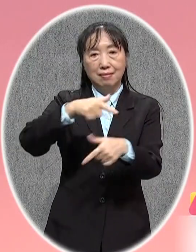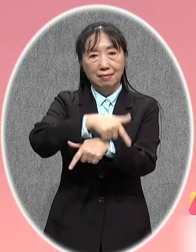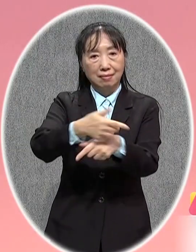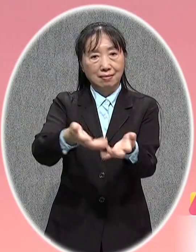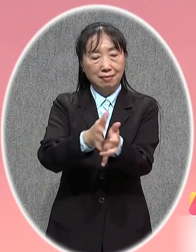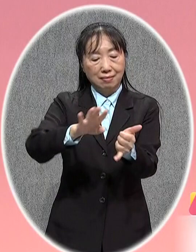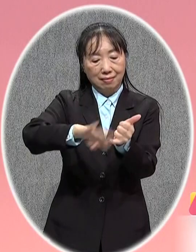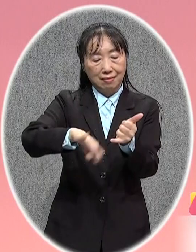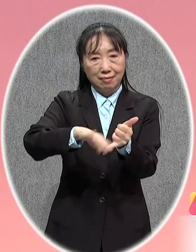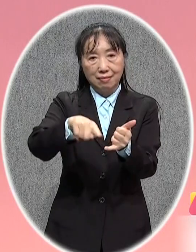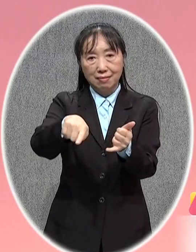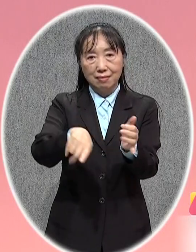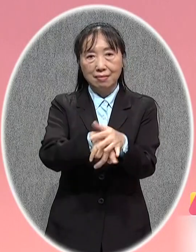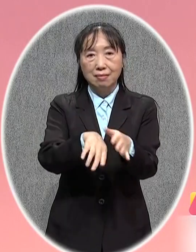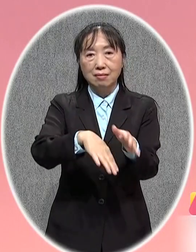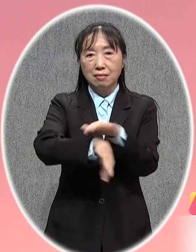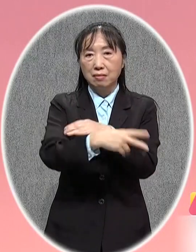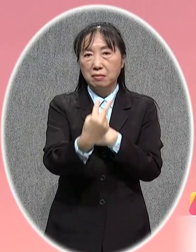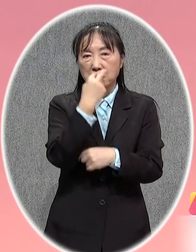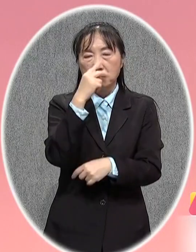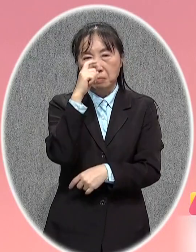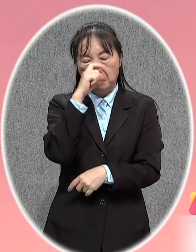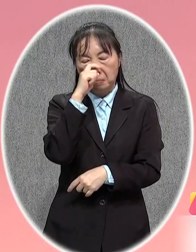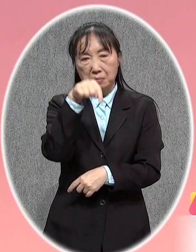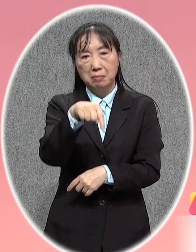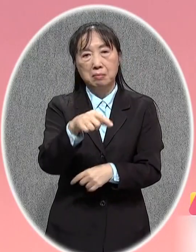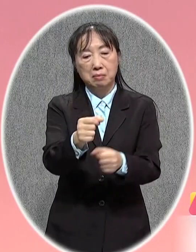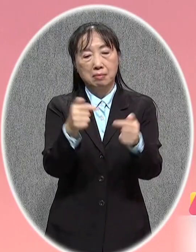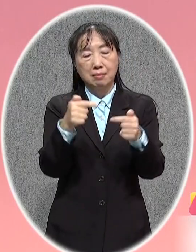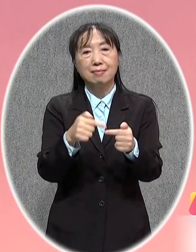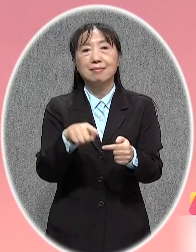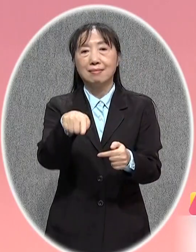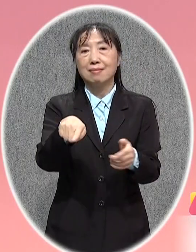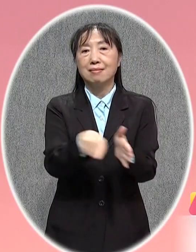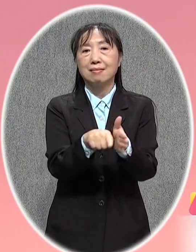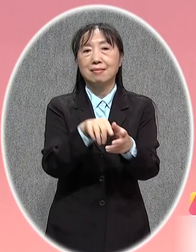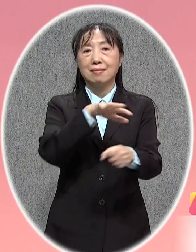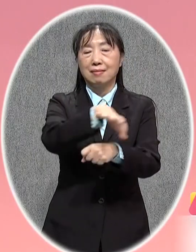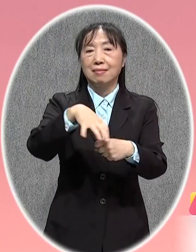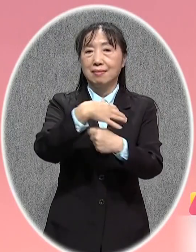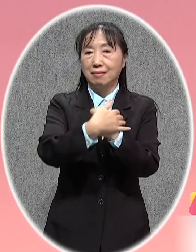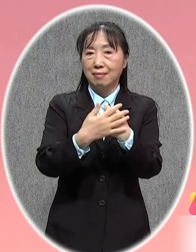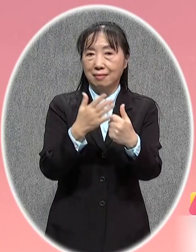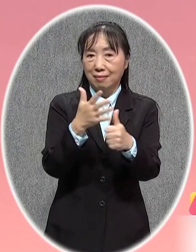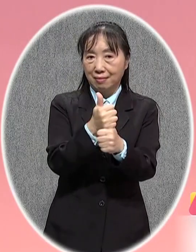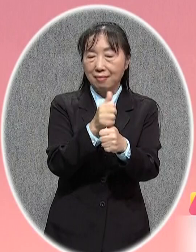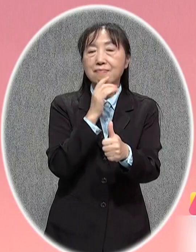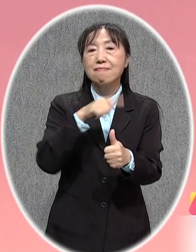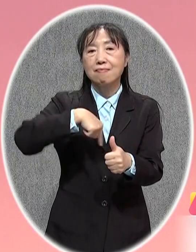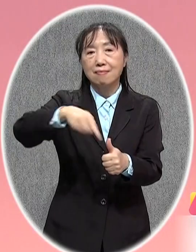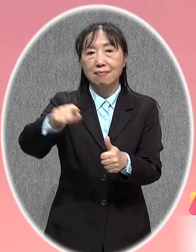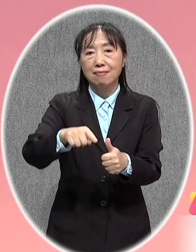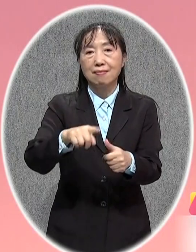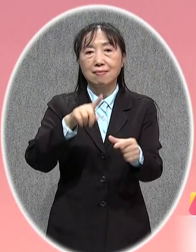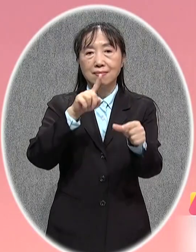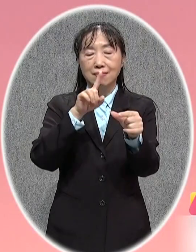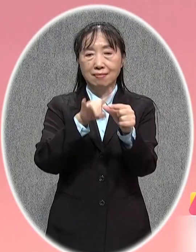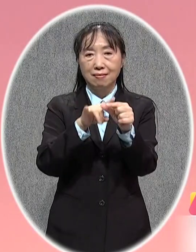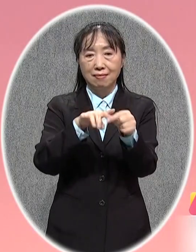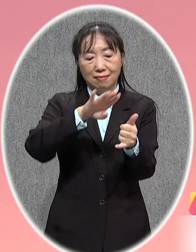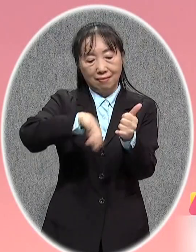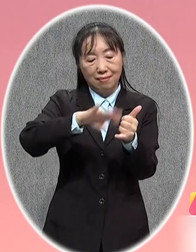的就说这个严峻，那环保署当时呢就必须要到中部南部呢去提出